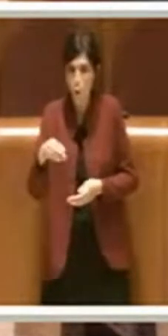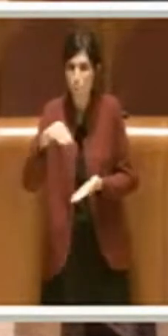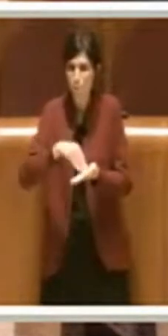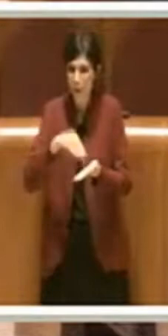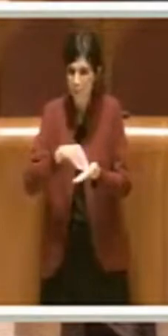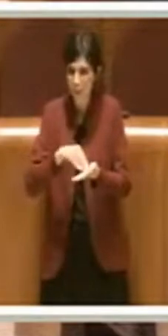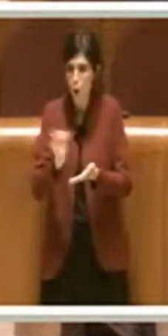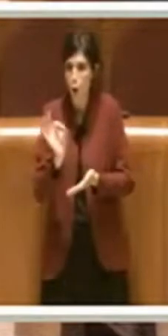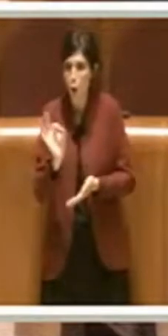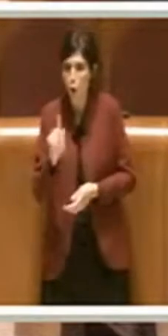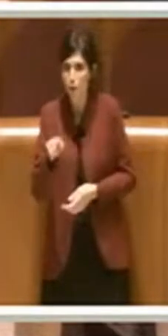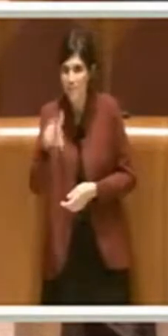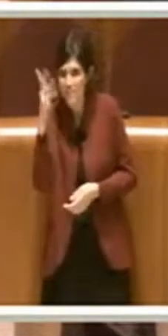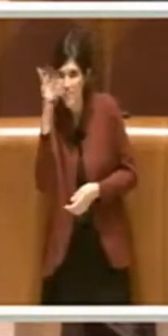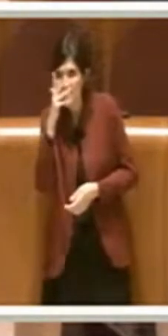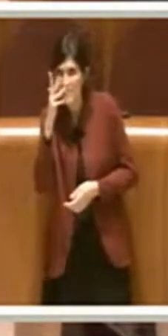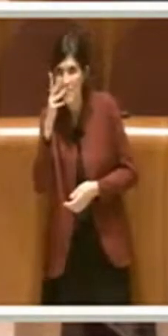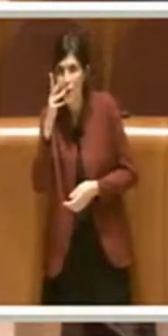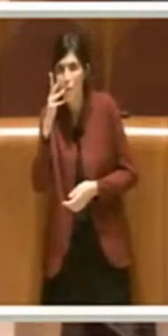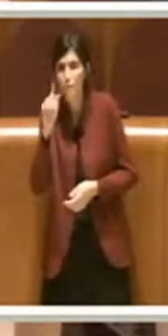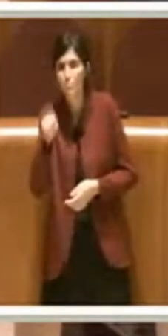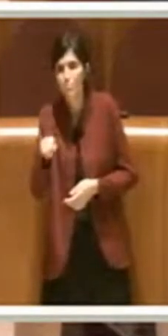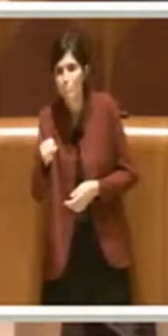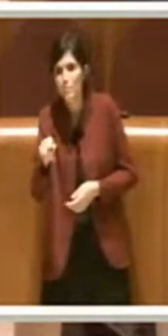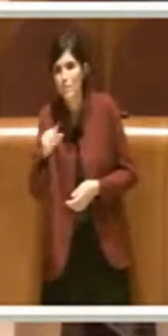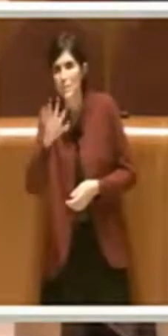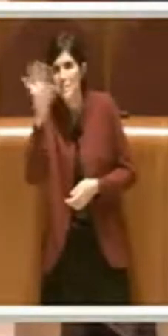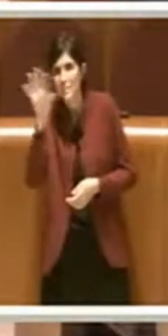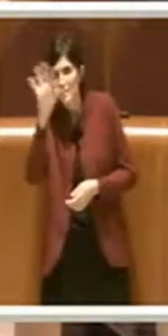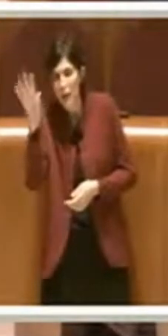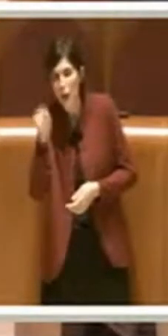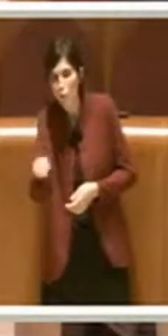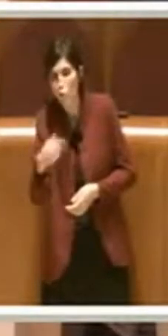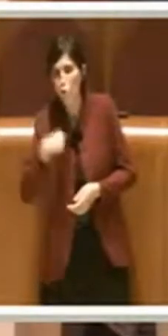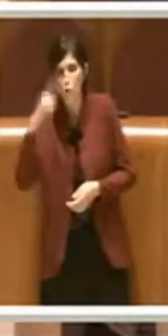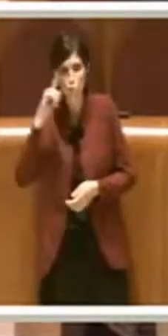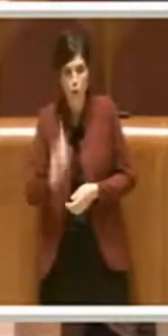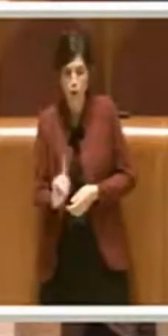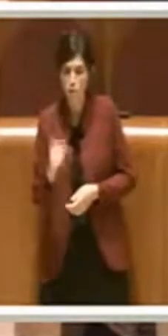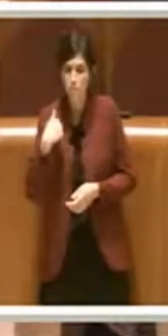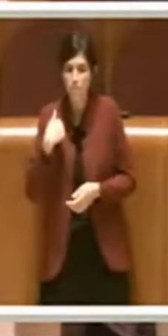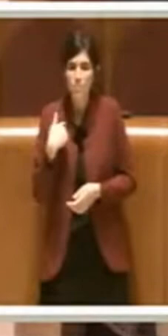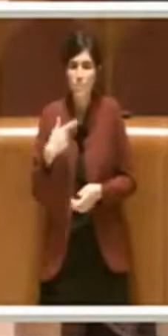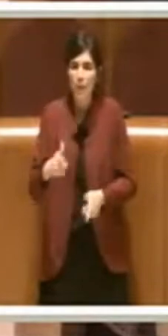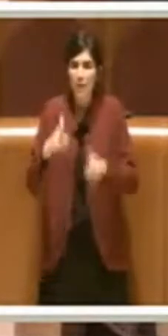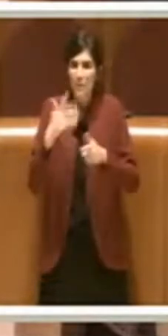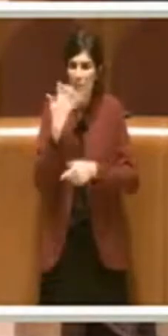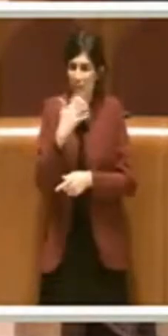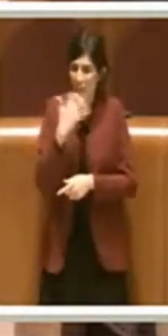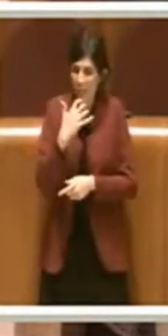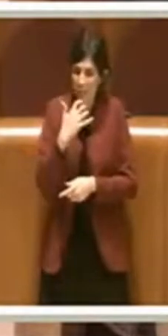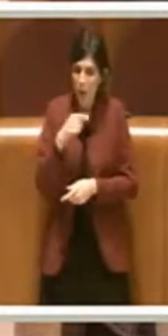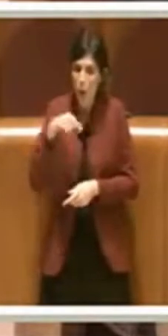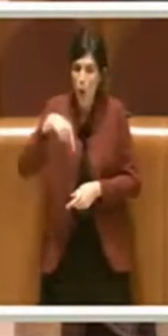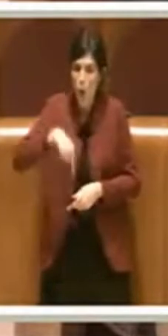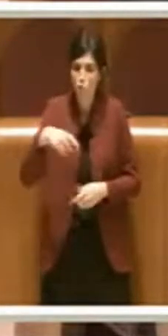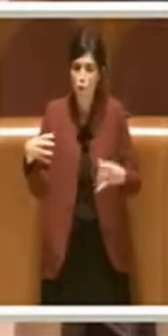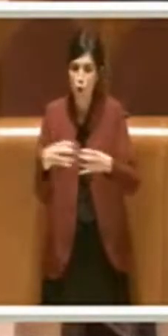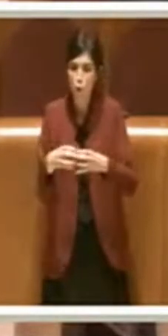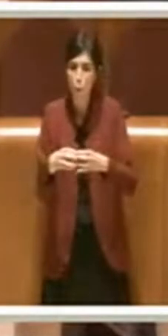In realtà, io devo dire appunto che mi fa sorridere che oggi il centrodestra